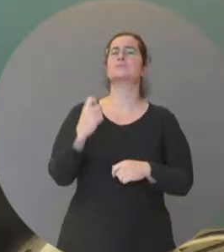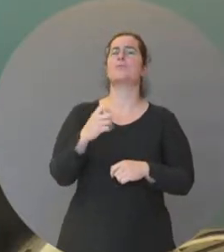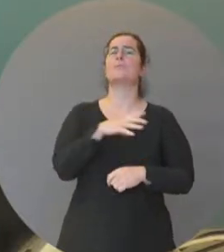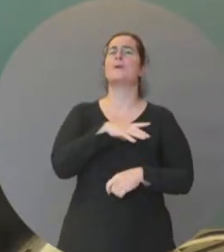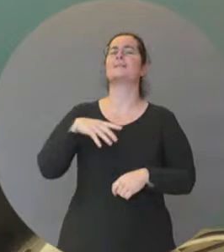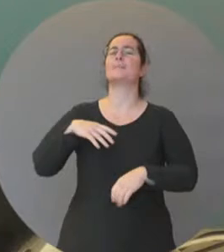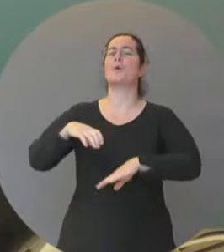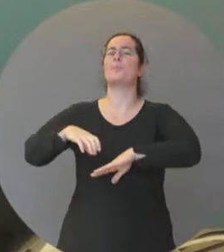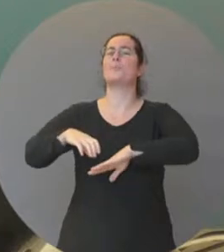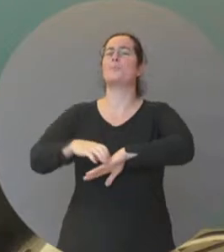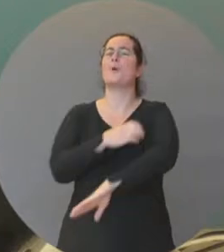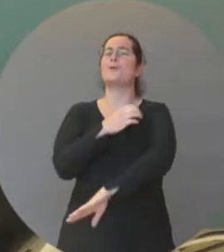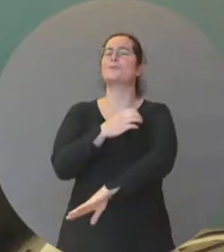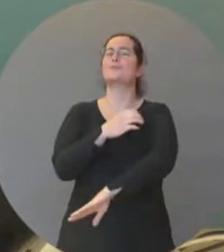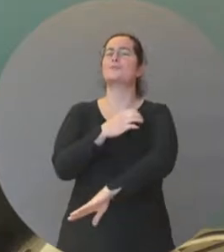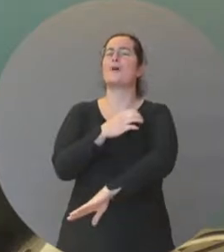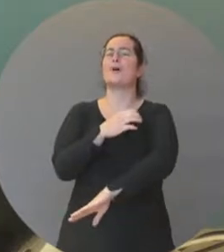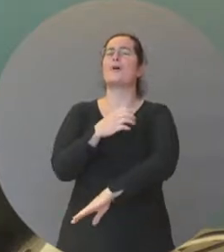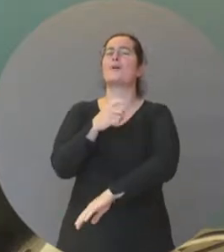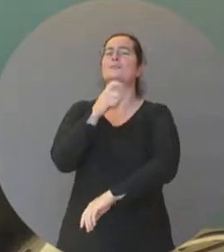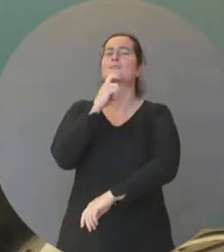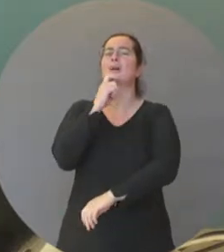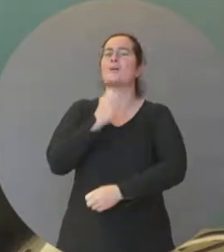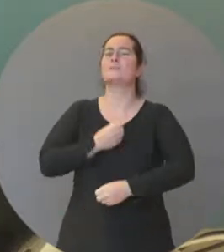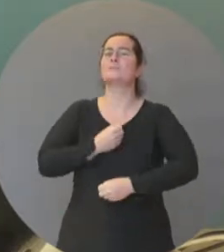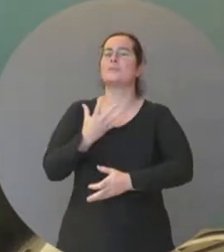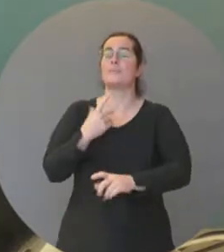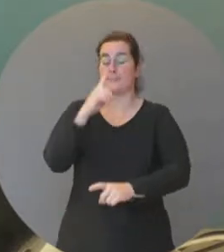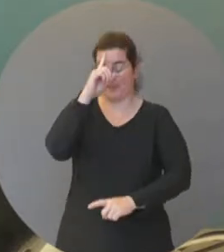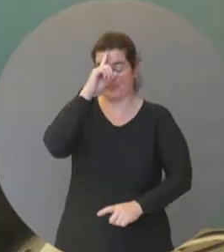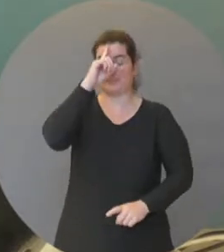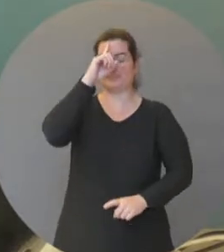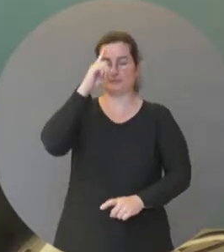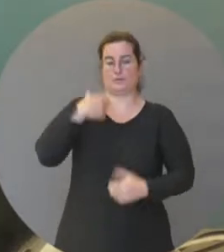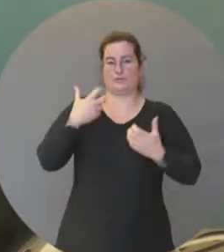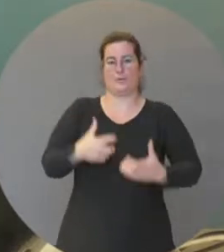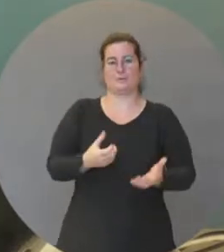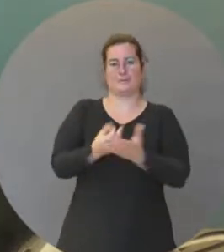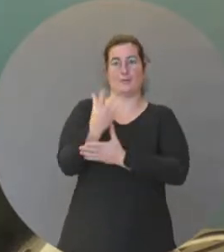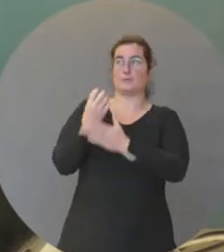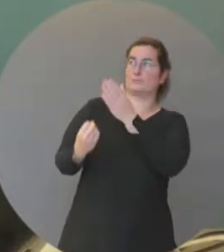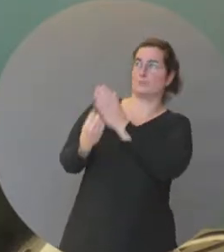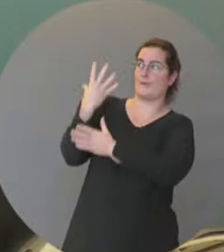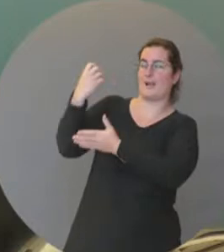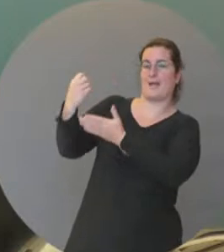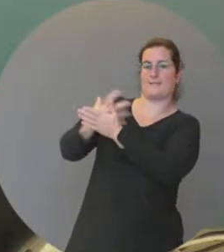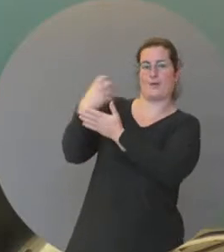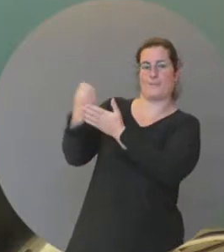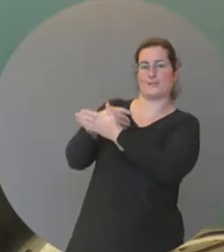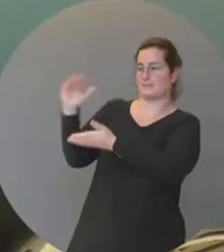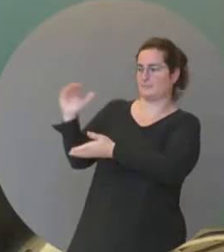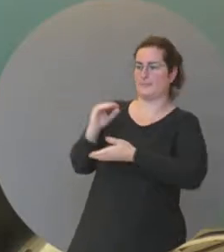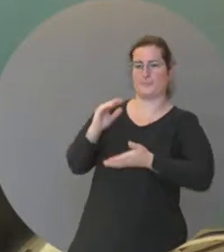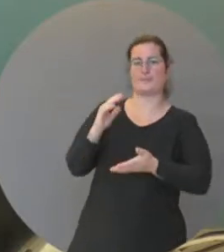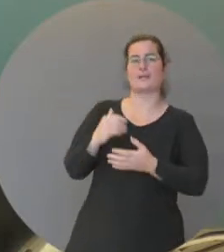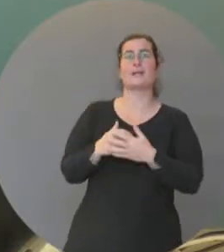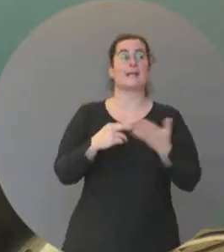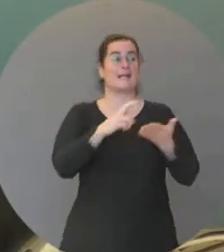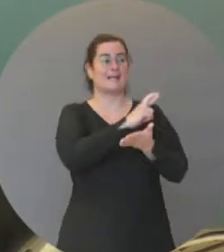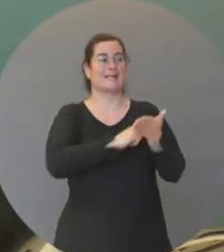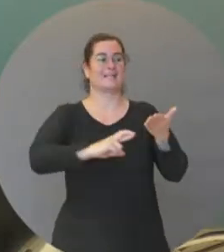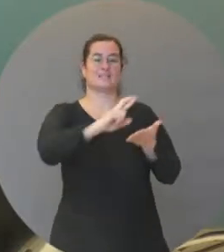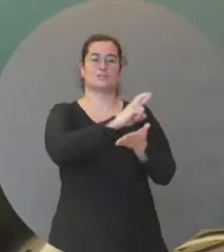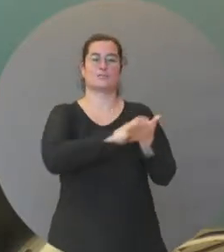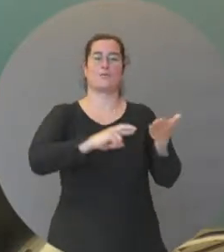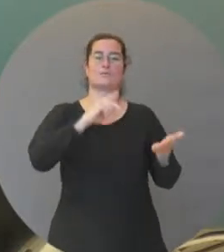nous posera vous transmettre simplement une information qui vient de tomber nous avons l'information que la région Normandie vient d'être